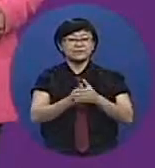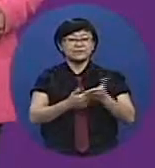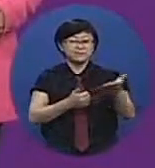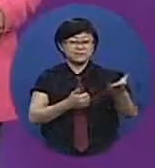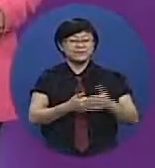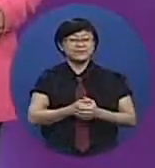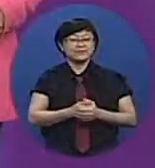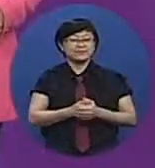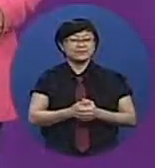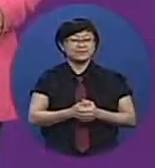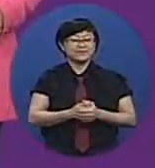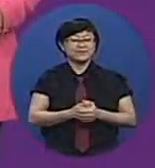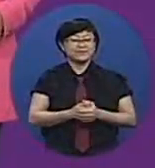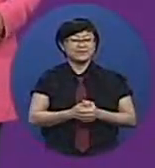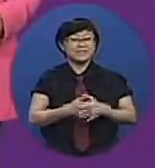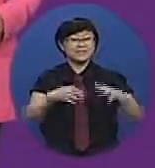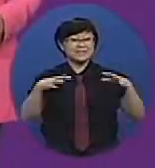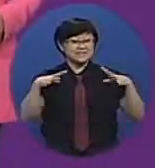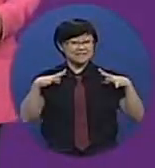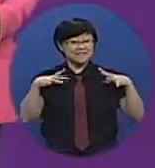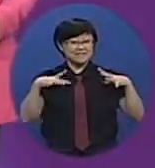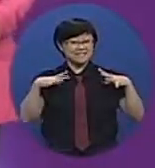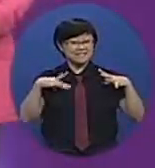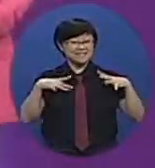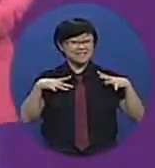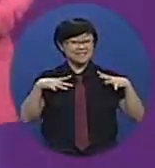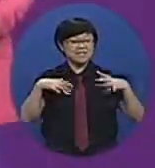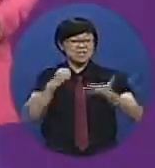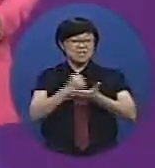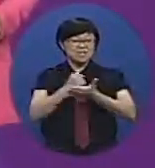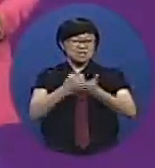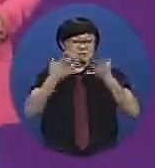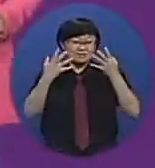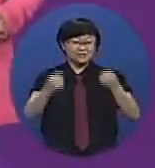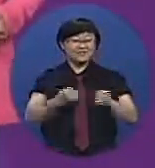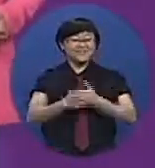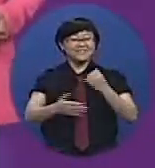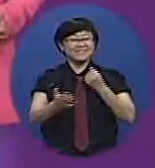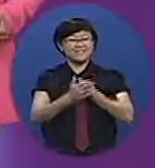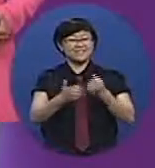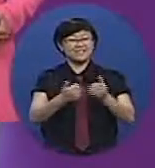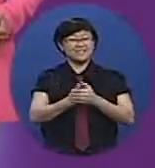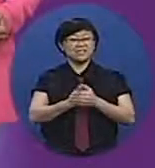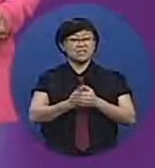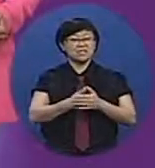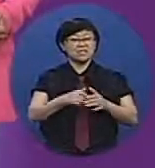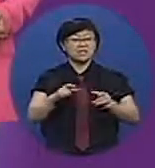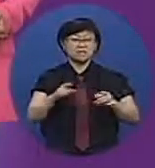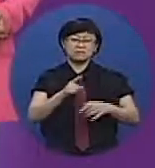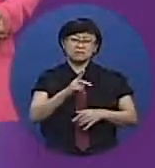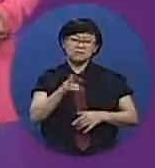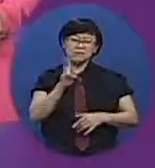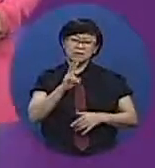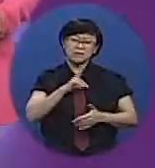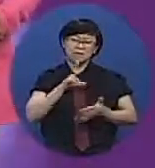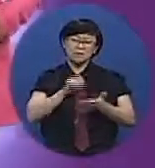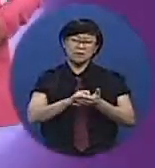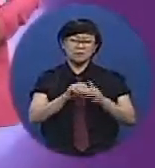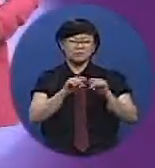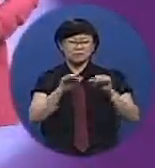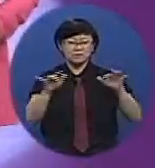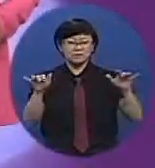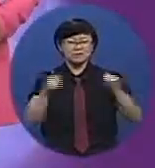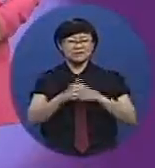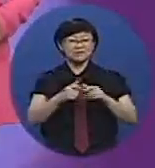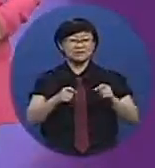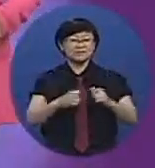어쨌든 뭐 며느님 자랑하려면 뭐 한이 없을 테니까 네. 일소일소 일로일로 네, 네. 잘